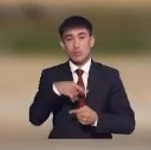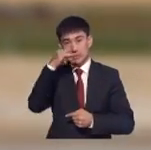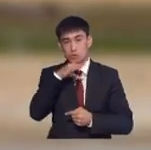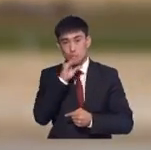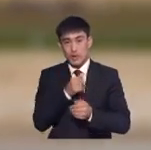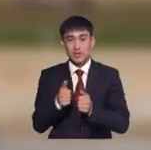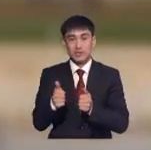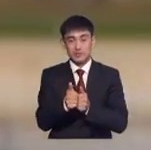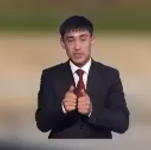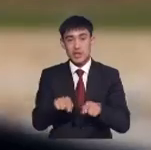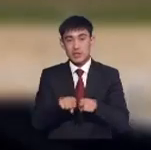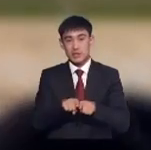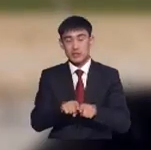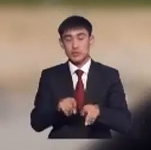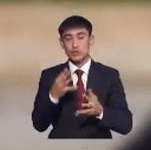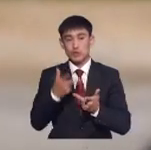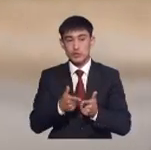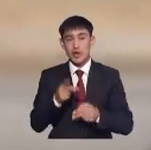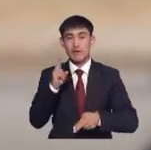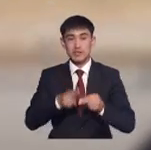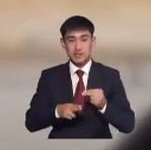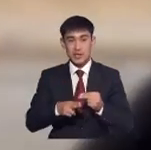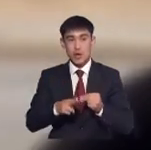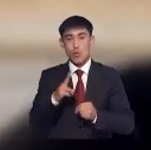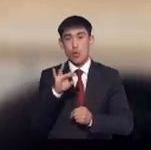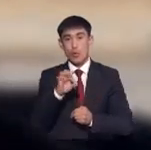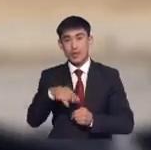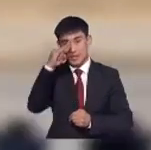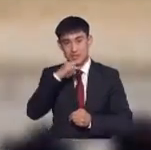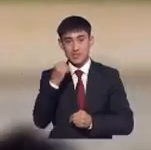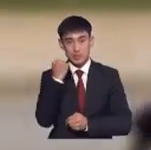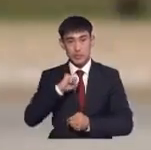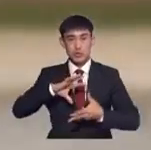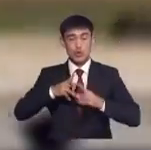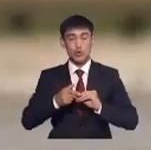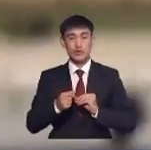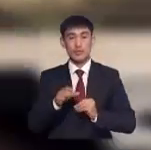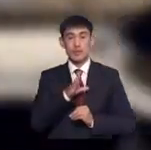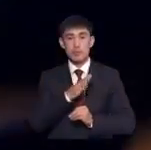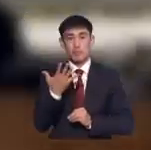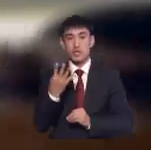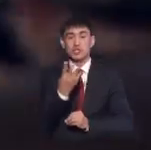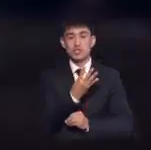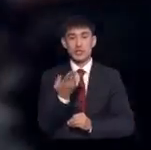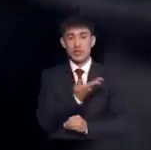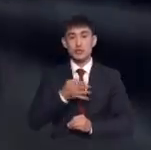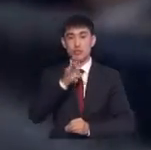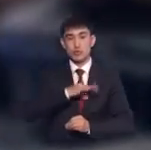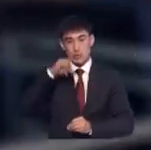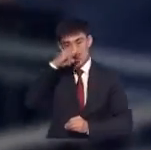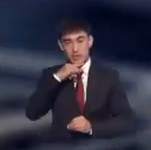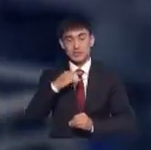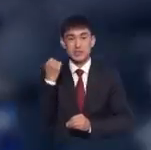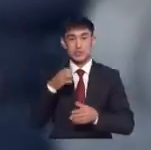сумели сравнять счет. В напряженной концовке решающий гол забил кукпарист из Казахстана. Итоговый счет матча оказался 5-4 в нашу пользу, что